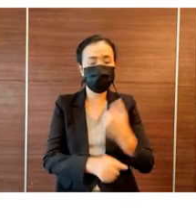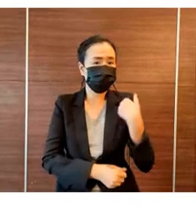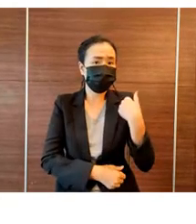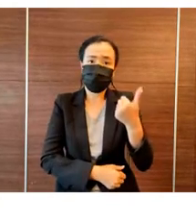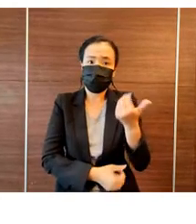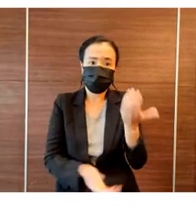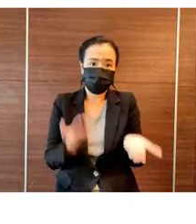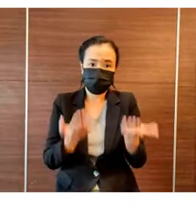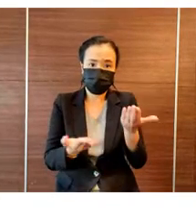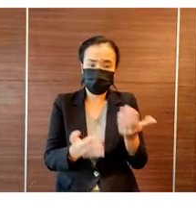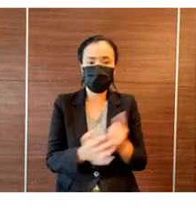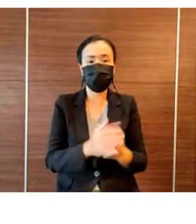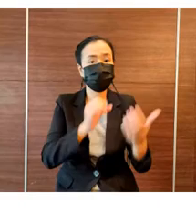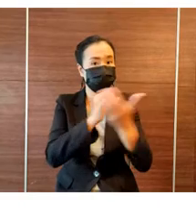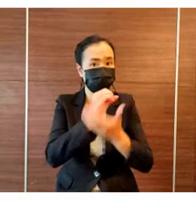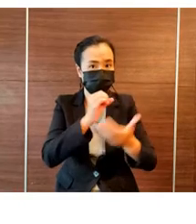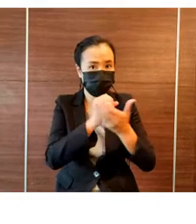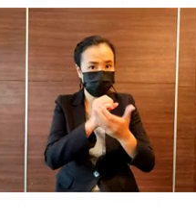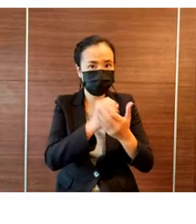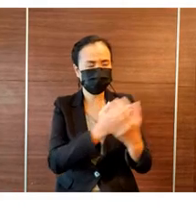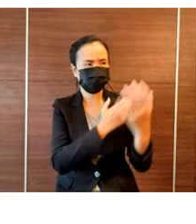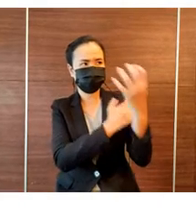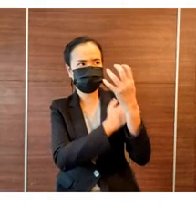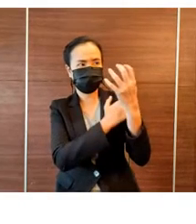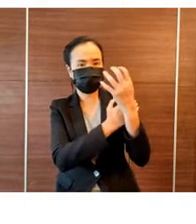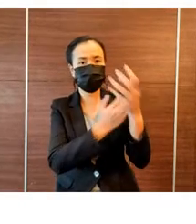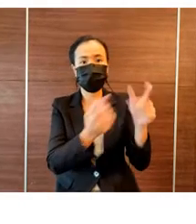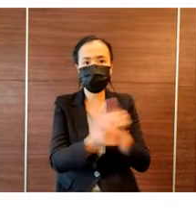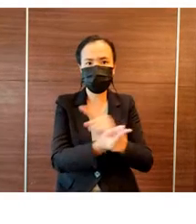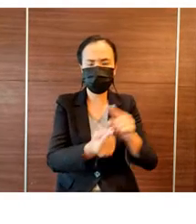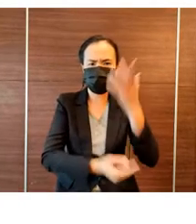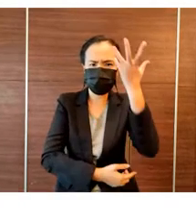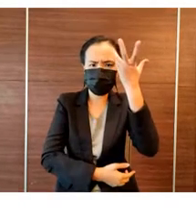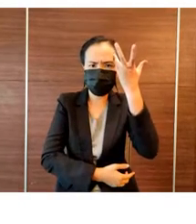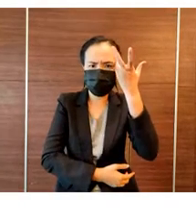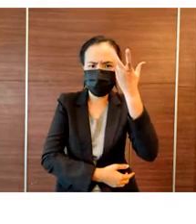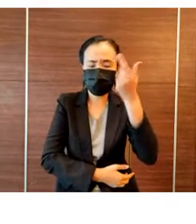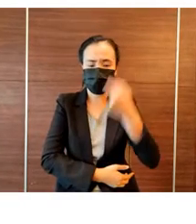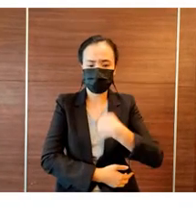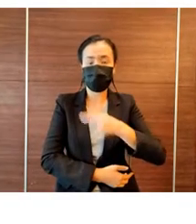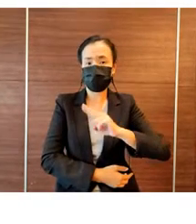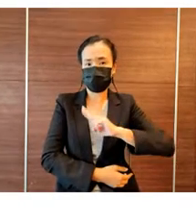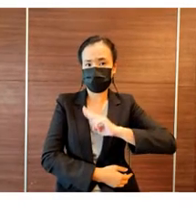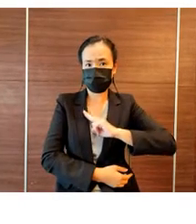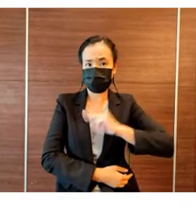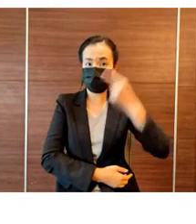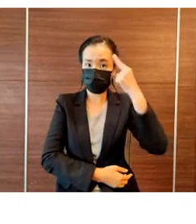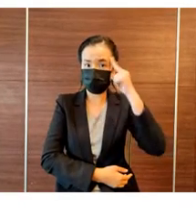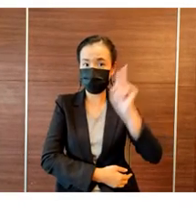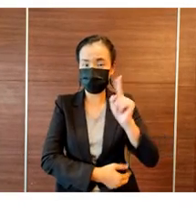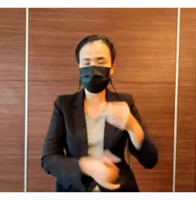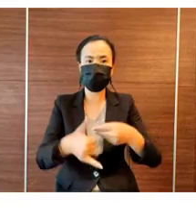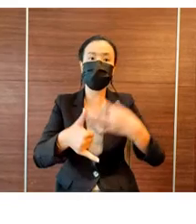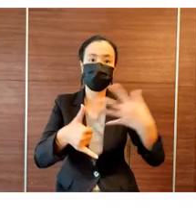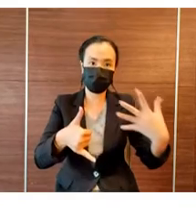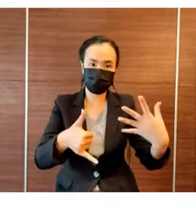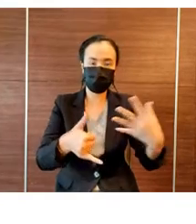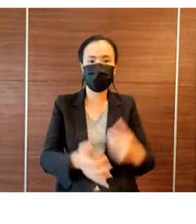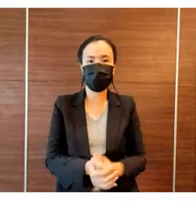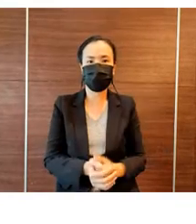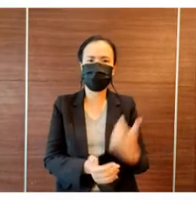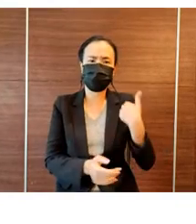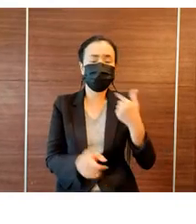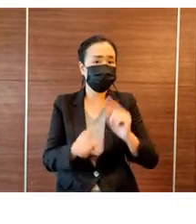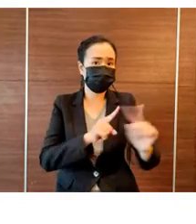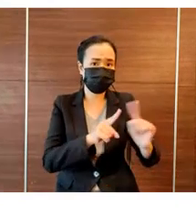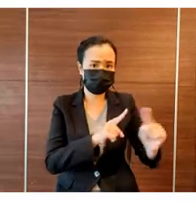ได้ที่เขาใช้เพราะว่ามาจากการกดดันทางสังคมต่อเขาในความที่เขาเป็นคนที่มีความหลากหลายทางเพศเนาะมีหลาย